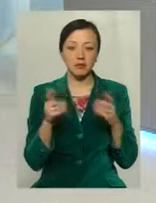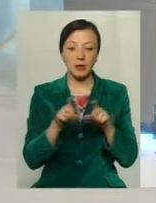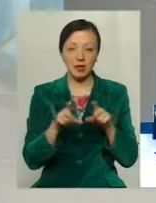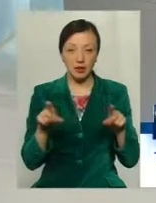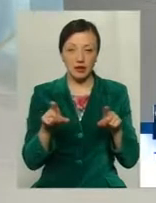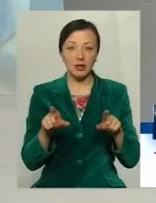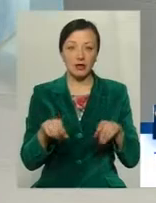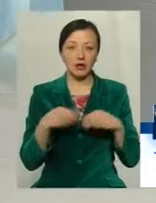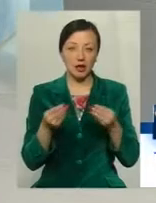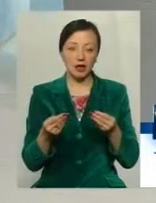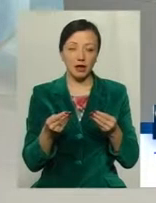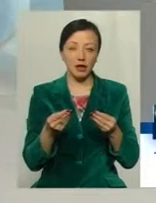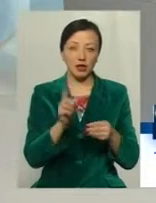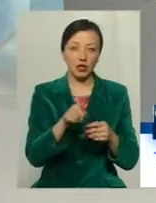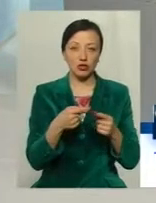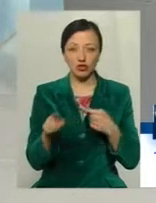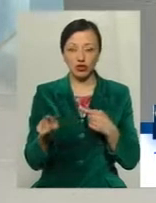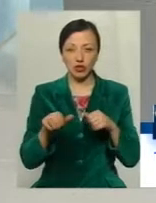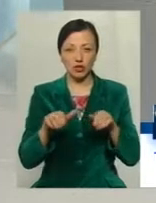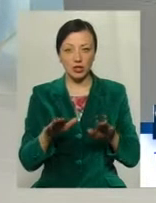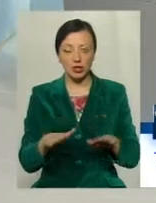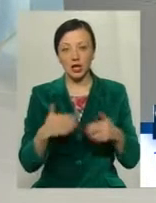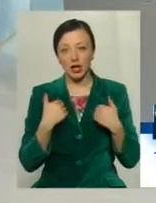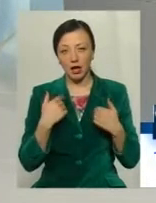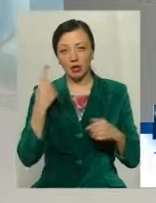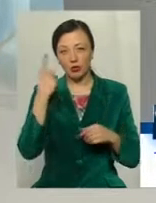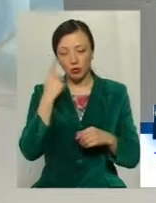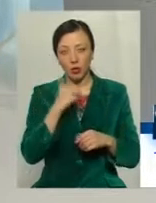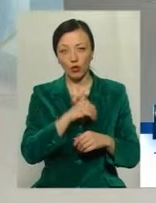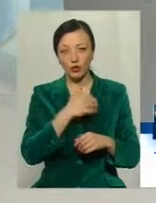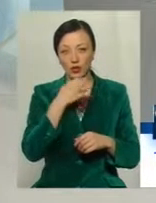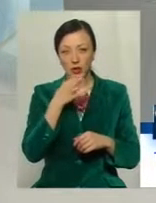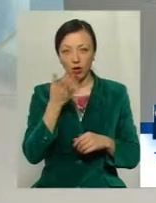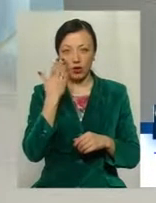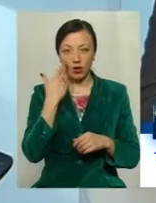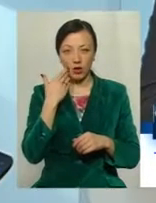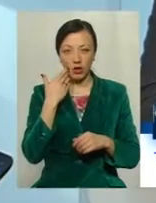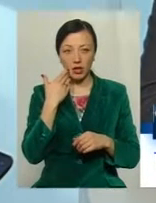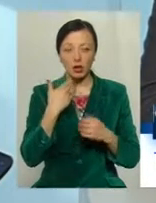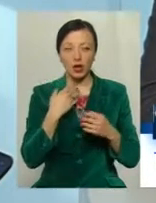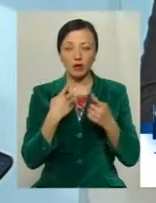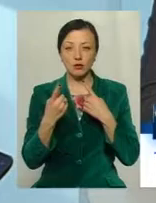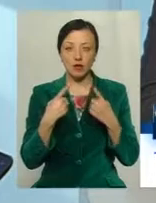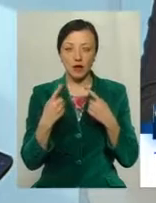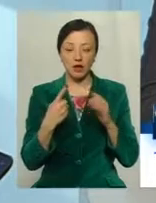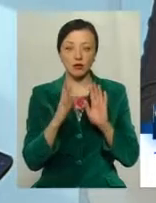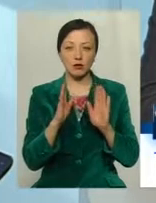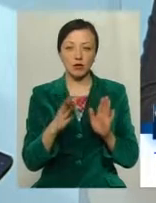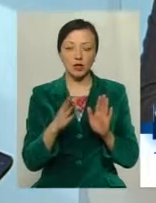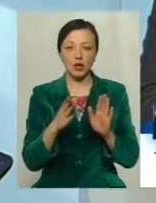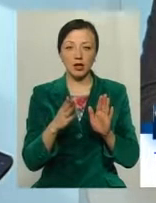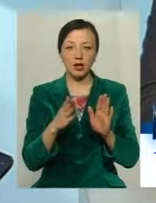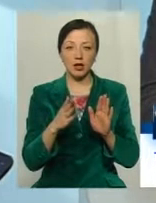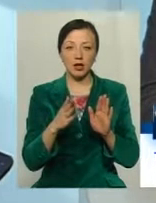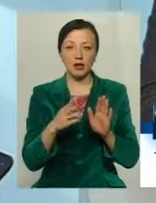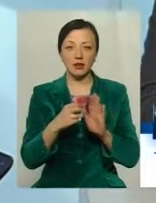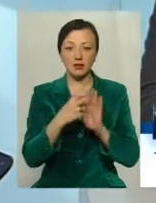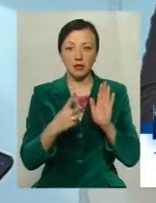люди незадоволені владою, люди незадоволені депутатами. Хоча я ще раз кажу, депутати обласної ради, це той послідній, я би